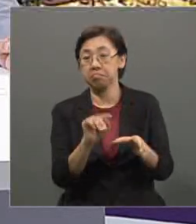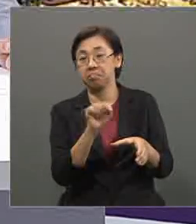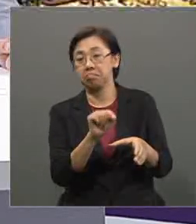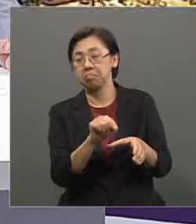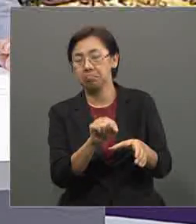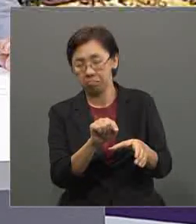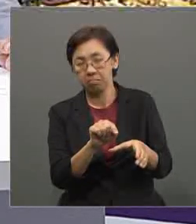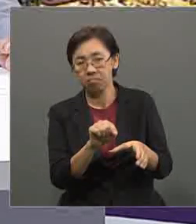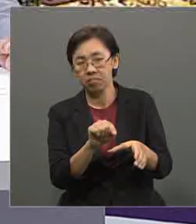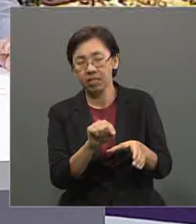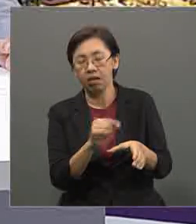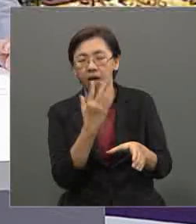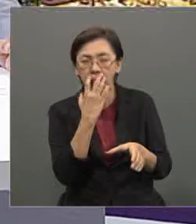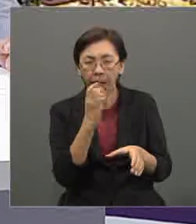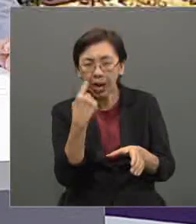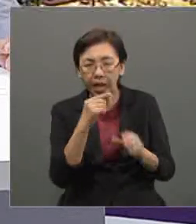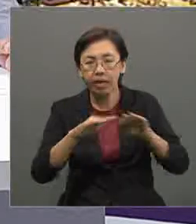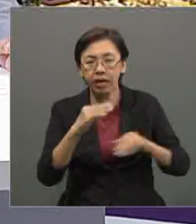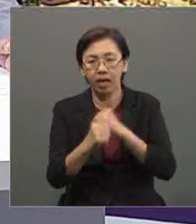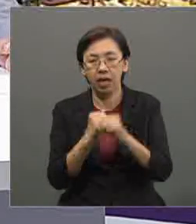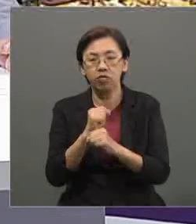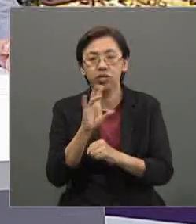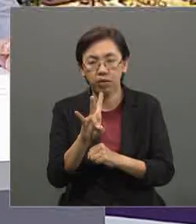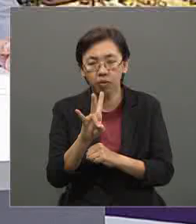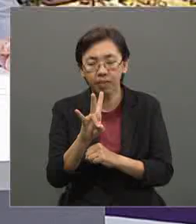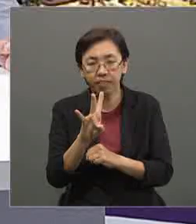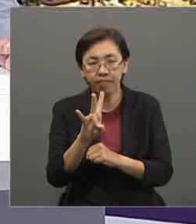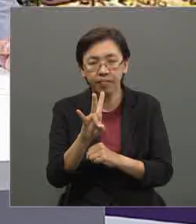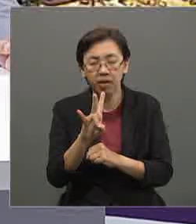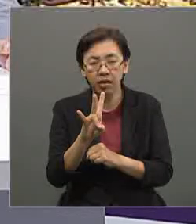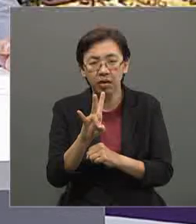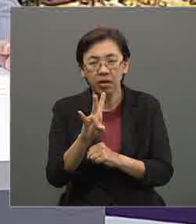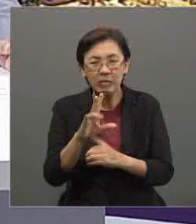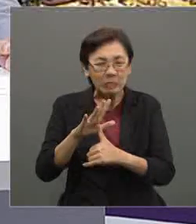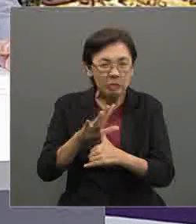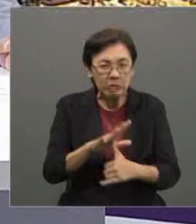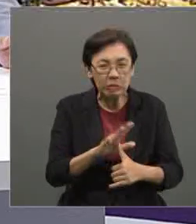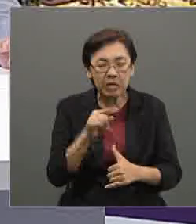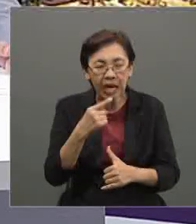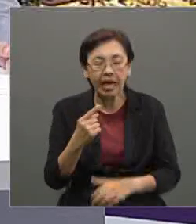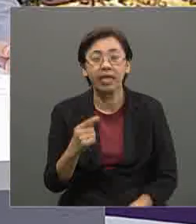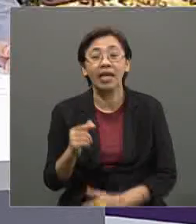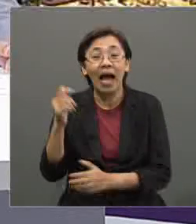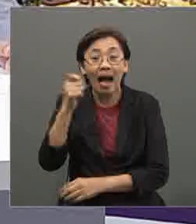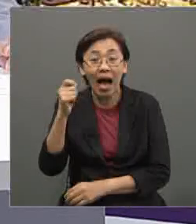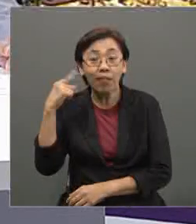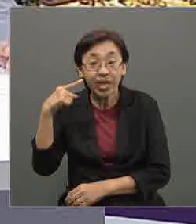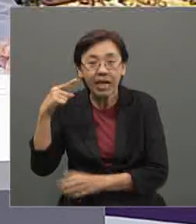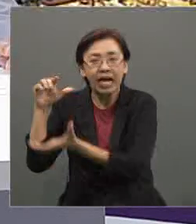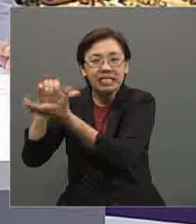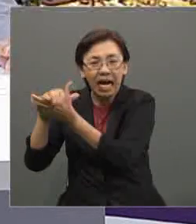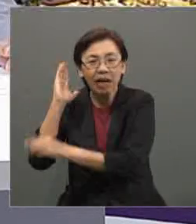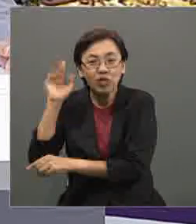โดยมีเหยื่อเนี่ยเป็นเด็กวัยเพียงแค่ 7ขวบแล้วคนที่เป็นคนกระทำเนี่ยก็คืออาเเขยอือคนใน